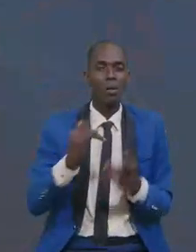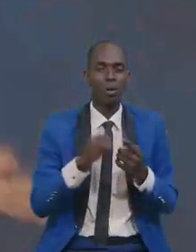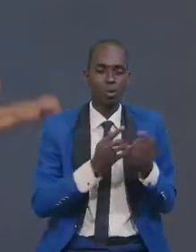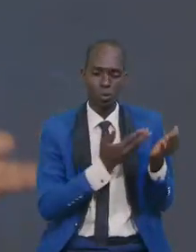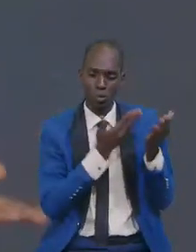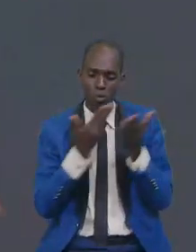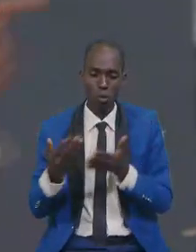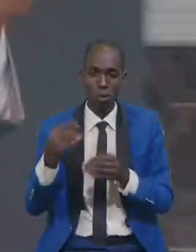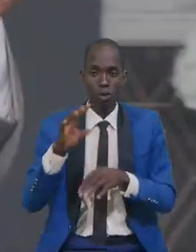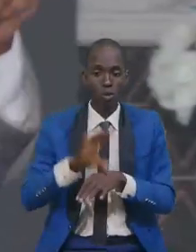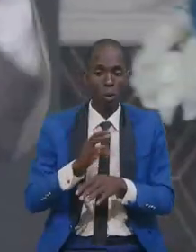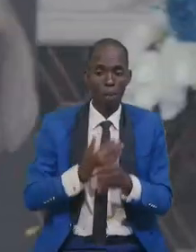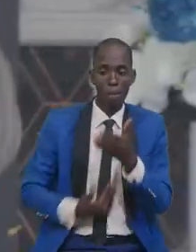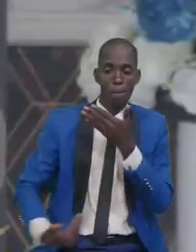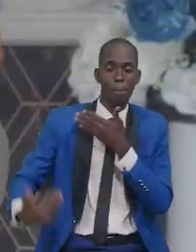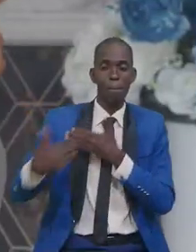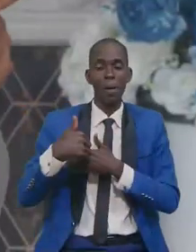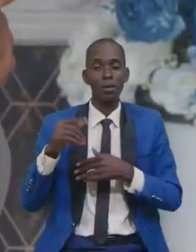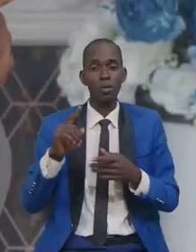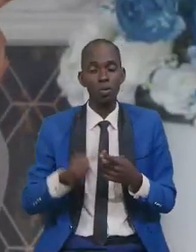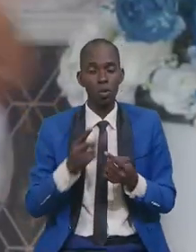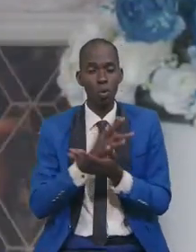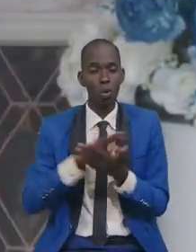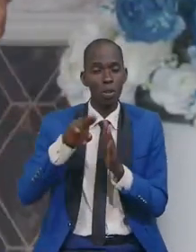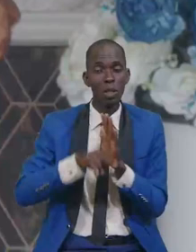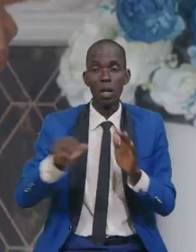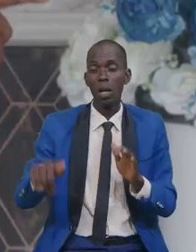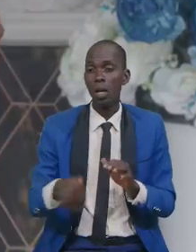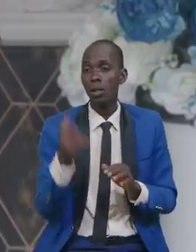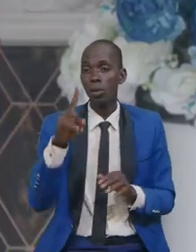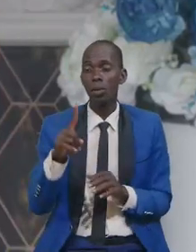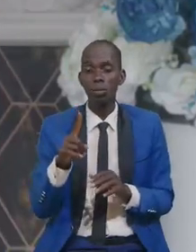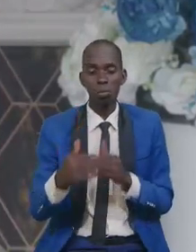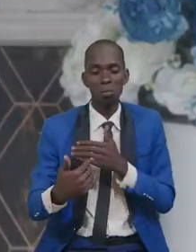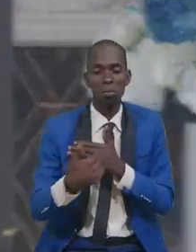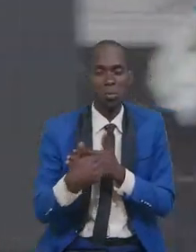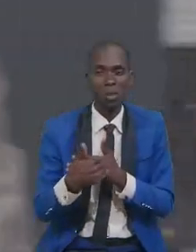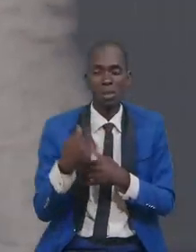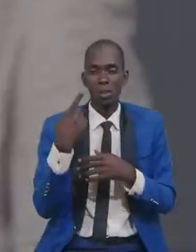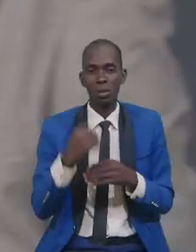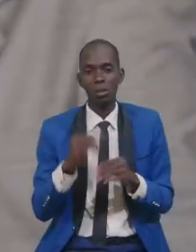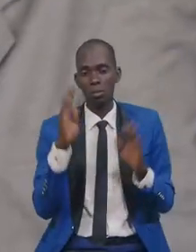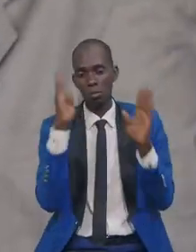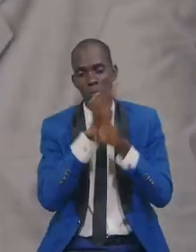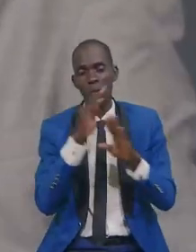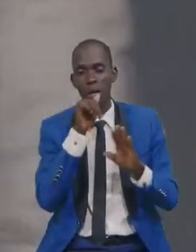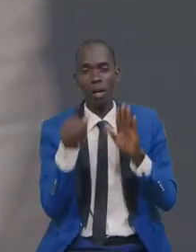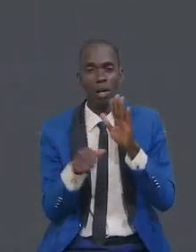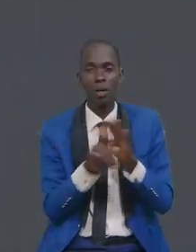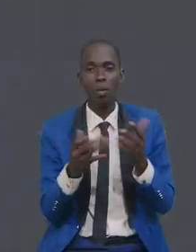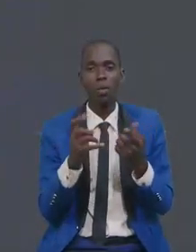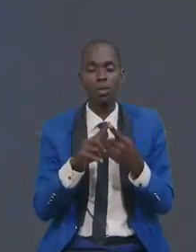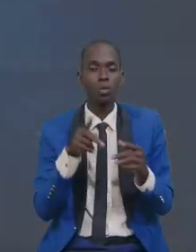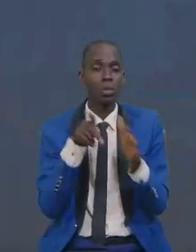veulent amener l'église, ramener l'église à la sainteté. Quiconque derrière le rideau et qui